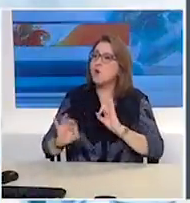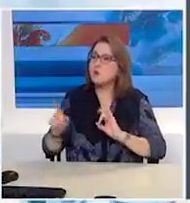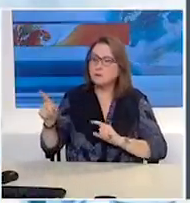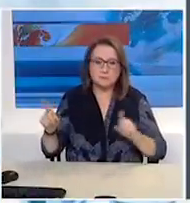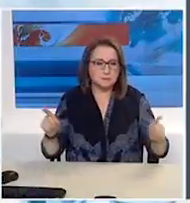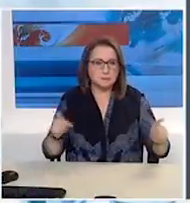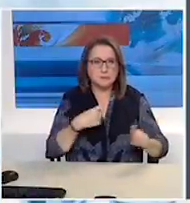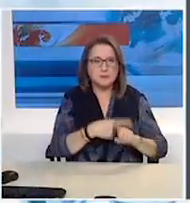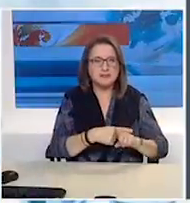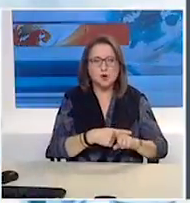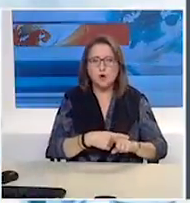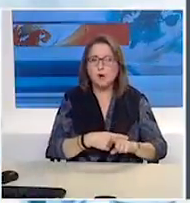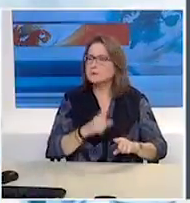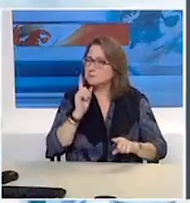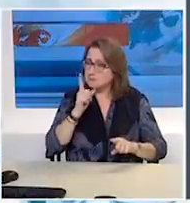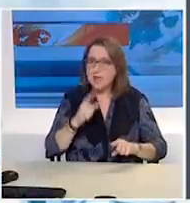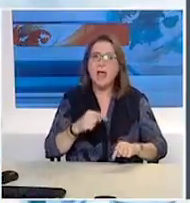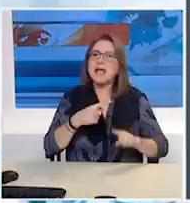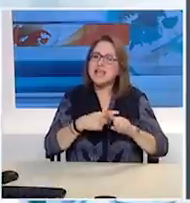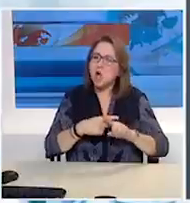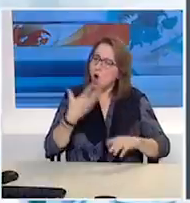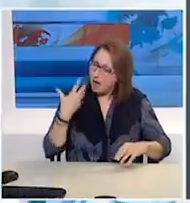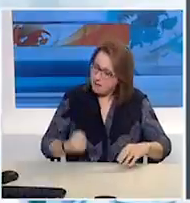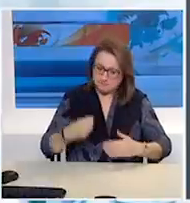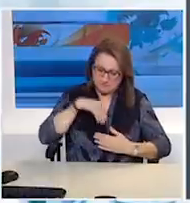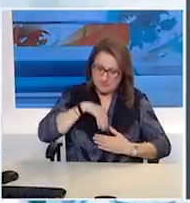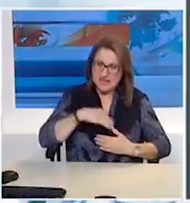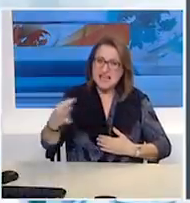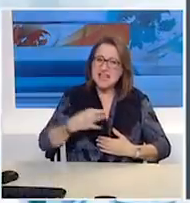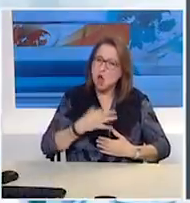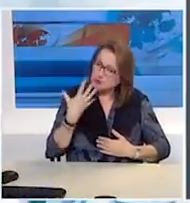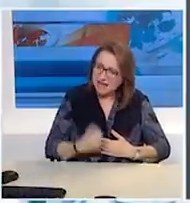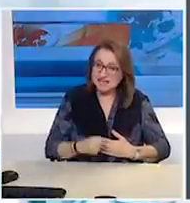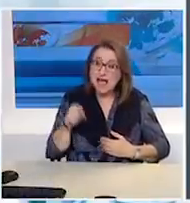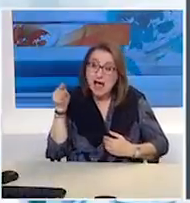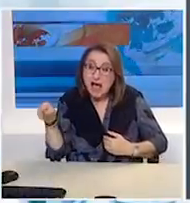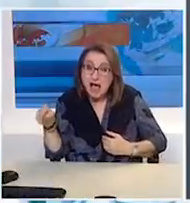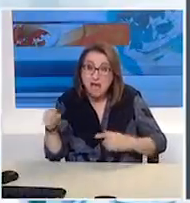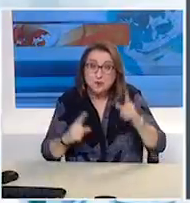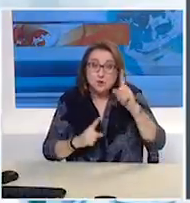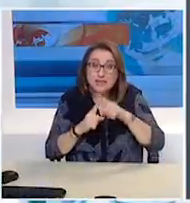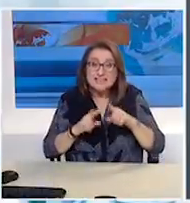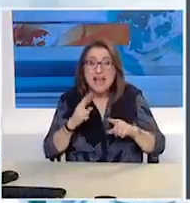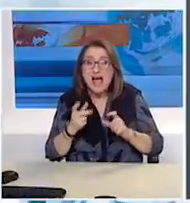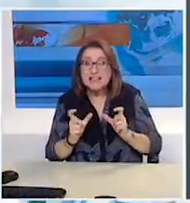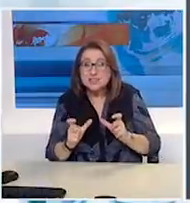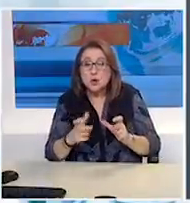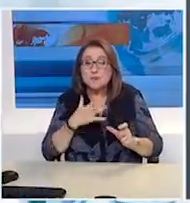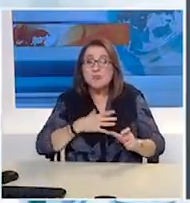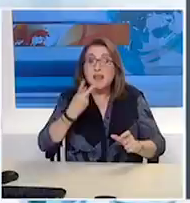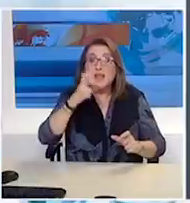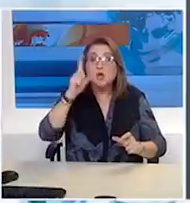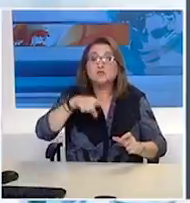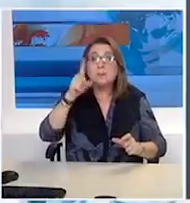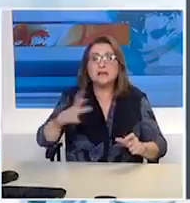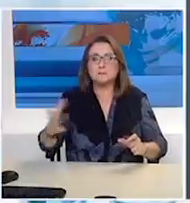δεν σημαίνει ότι δεν έχω τον ιό. Το τεστ μπορεί να κάνει 20 μέρες των αντισωμάτων για να γίνει θετικό. Υπάρχει πιθανότητα αυτή τη στιγμή να είμαι αρνητικός με